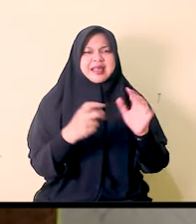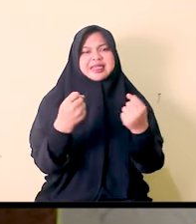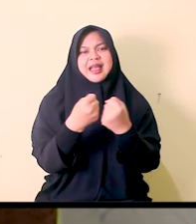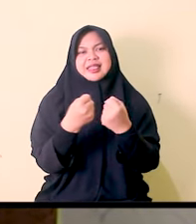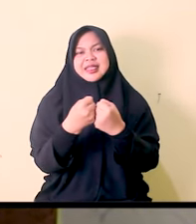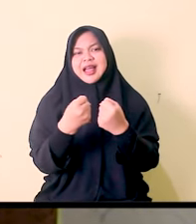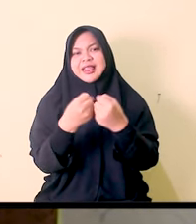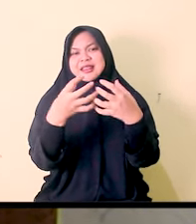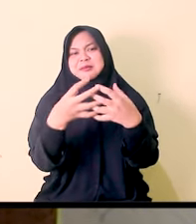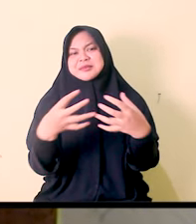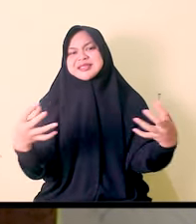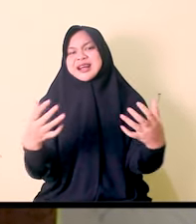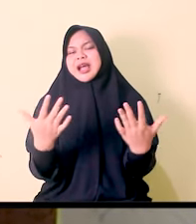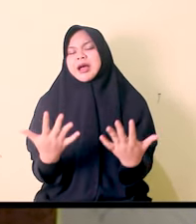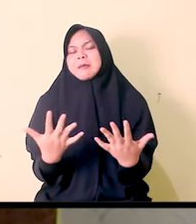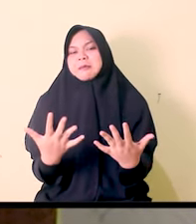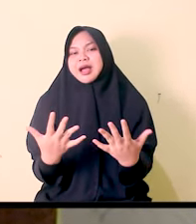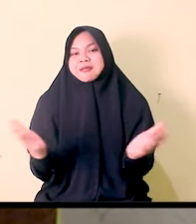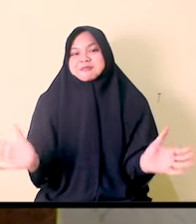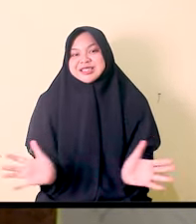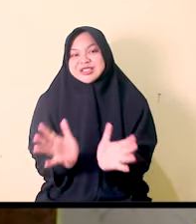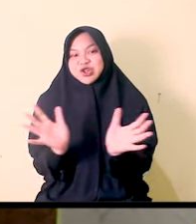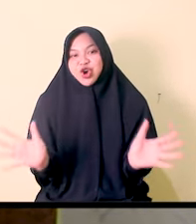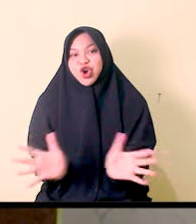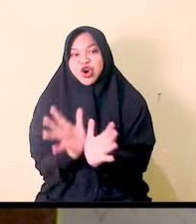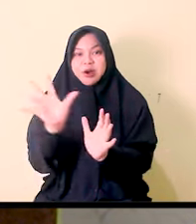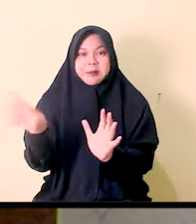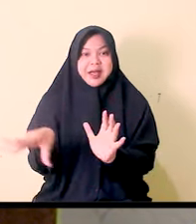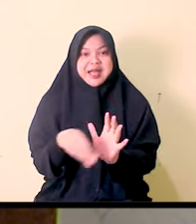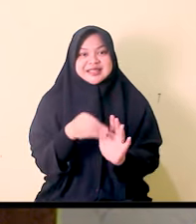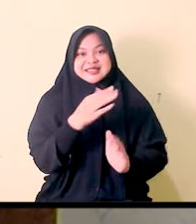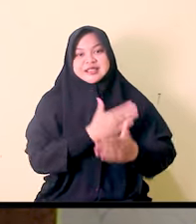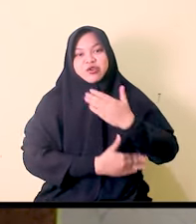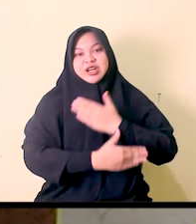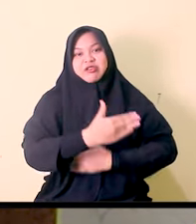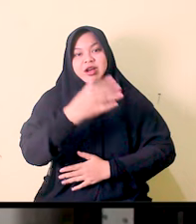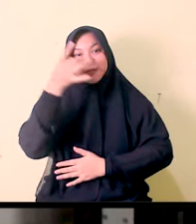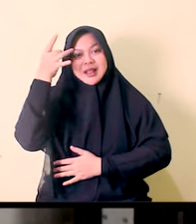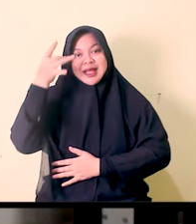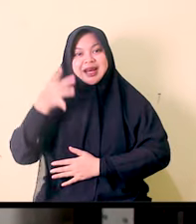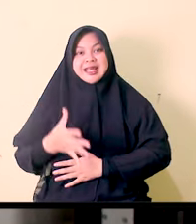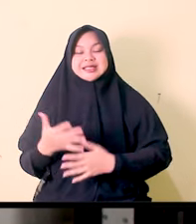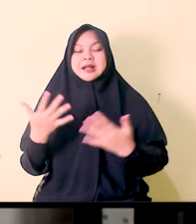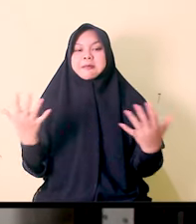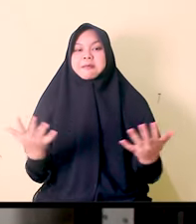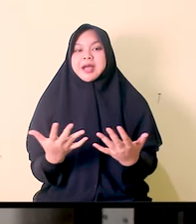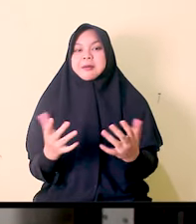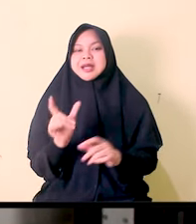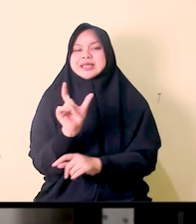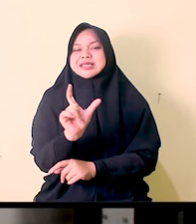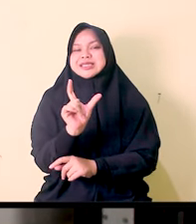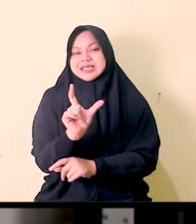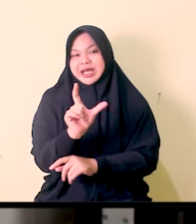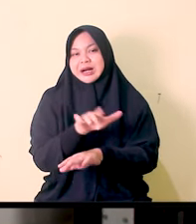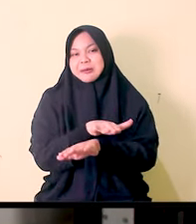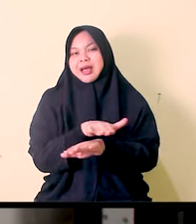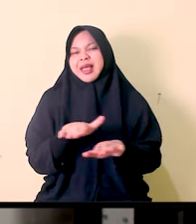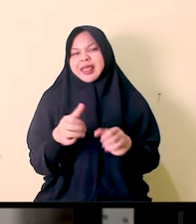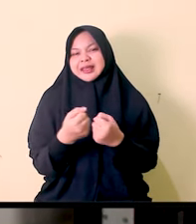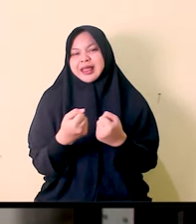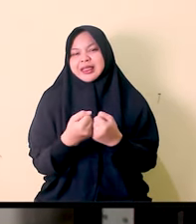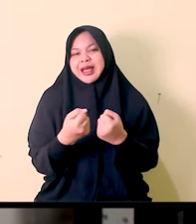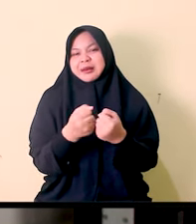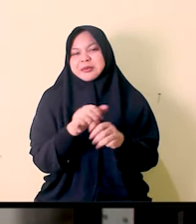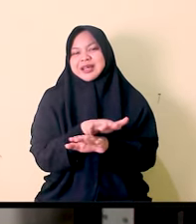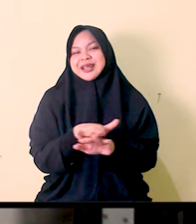di fabel desa dan bagaimana cara mengatasi tantangan tersebut tantangan terberat itu sebenarnya teman-teman